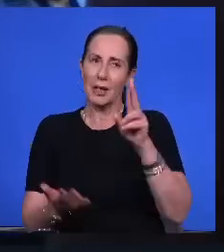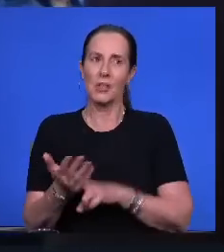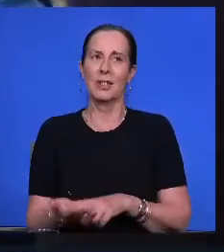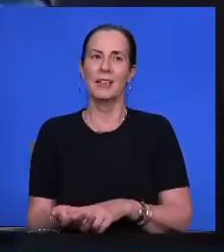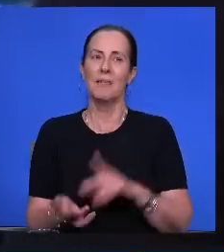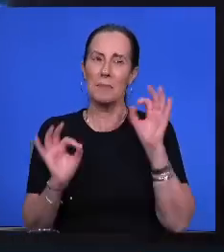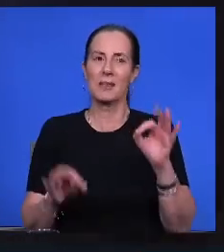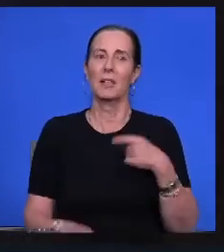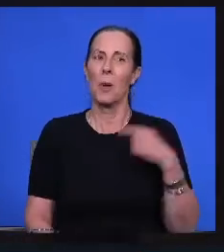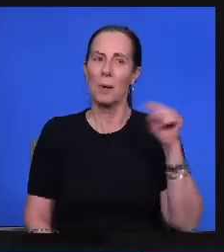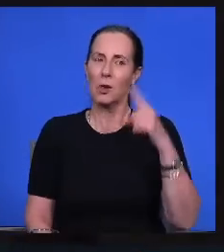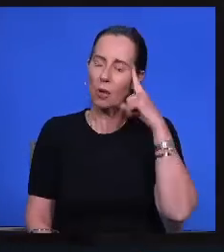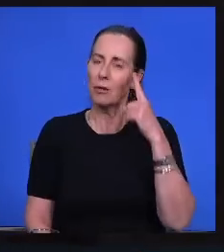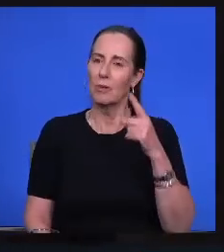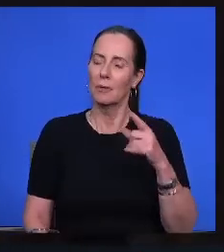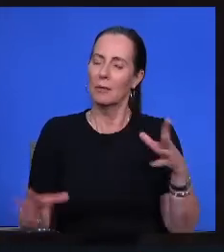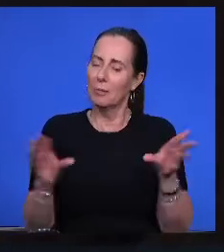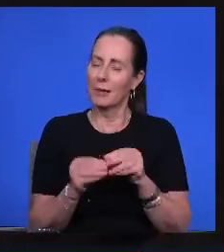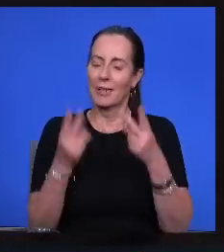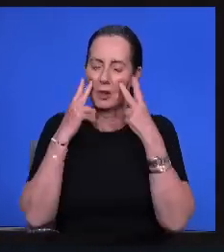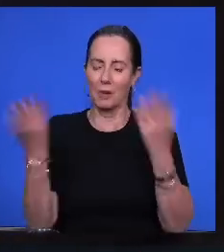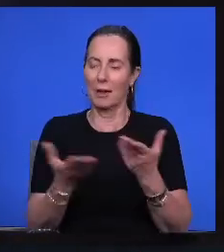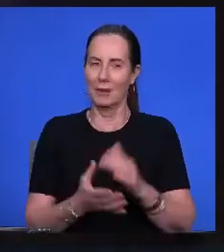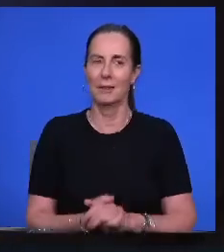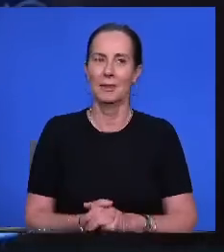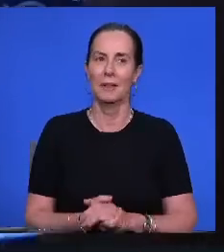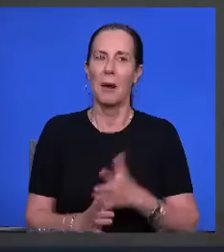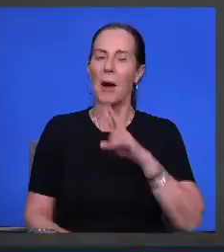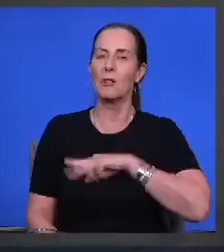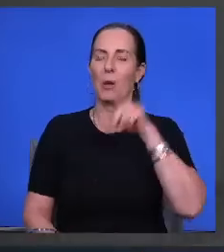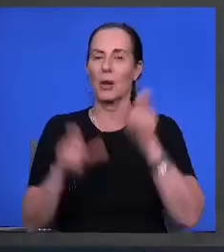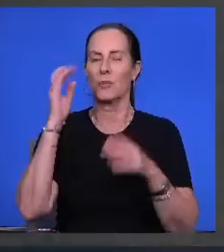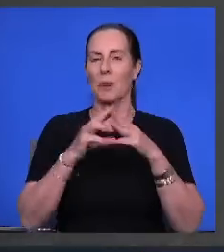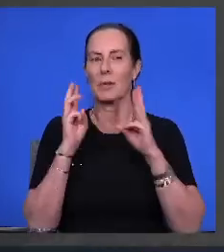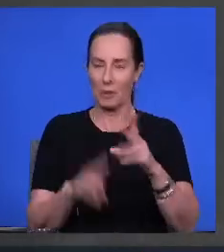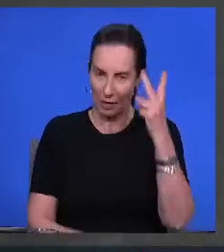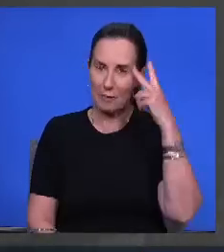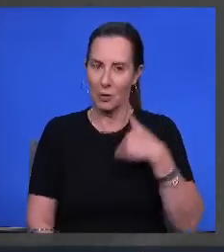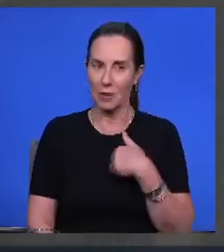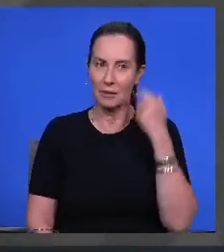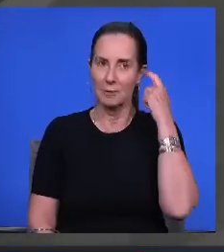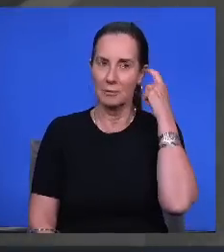אתה יודע, להתייחד, לראות מה סובלים פה אנשי שדרות, אתה מבין?